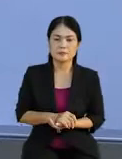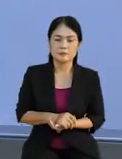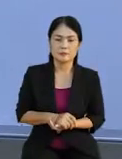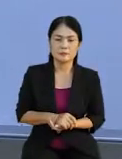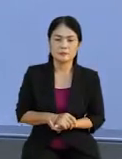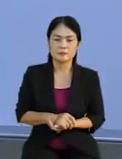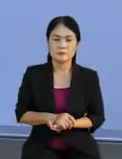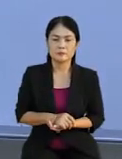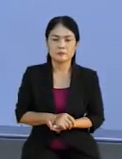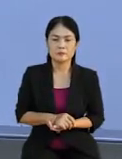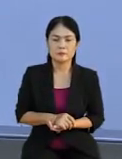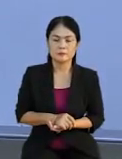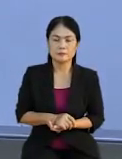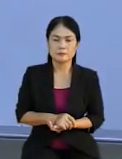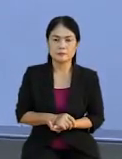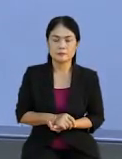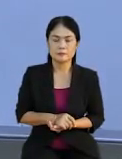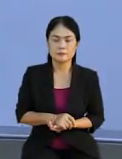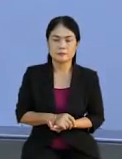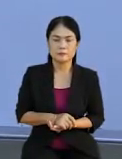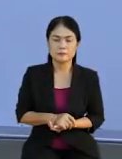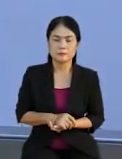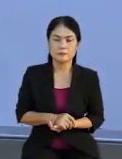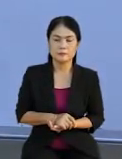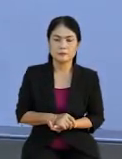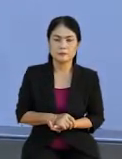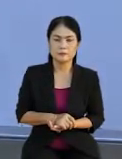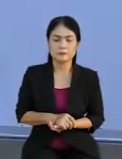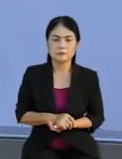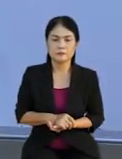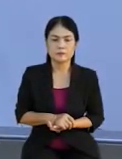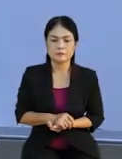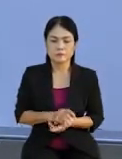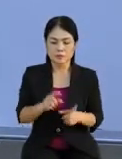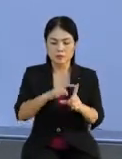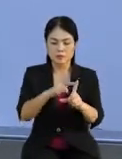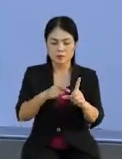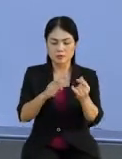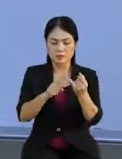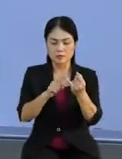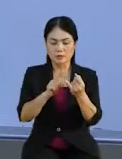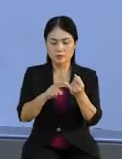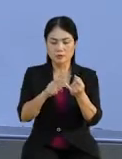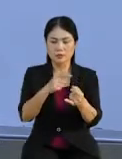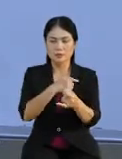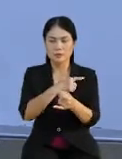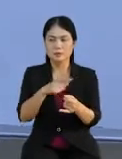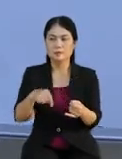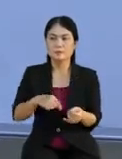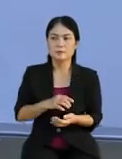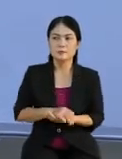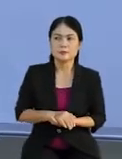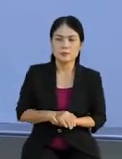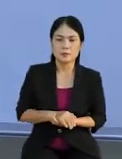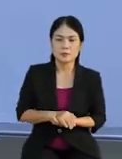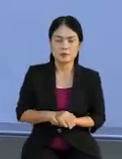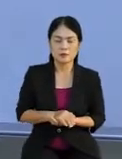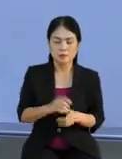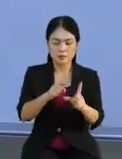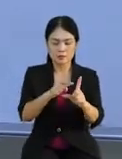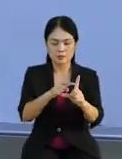A O N. Mồm trong cái របស់ chúng nâng